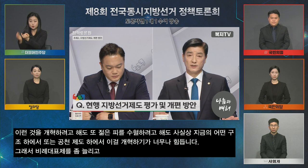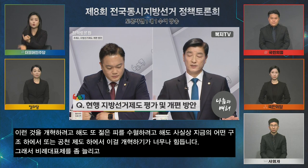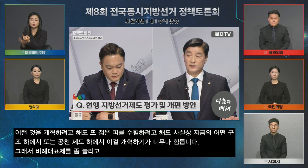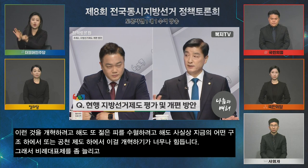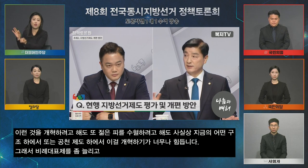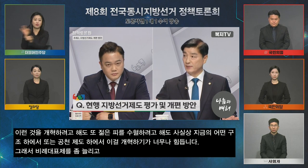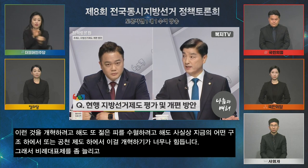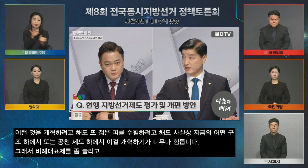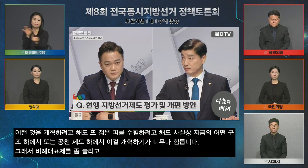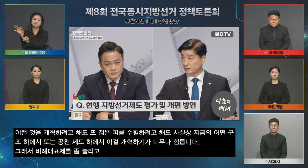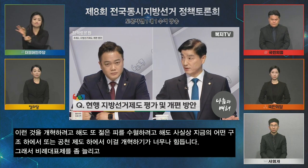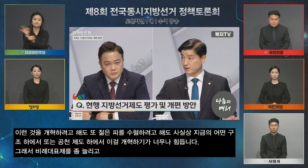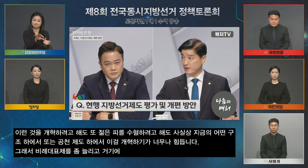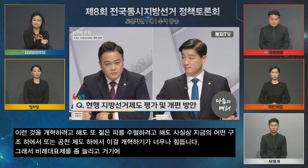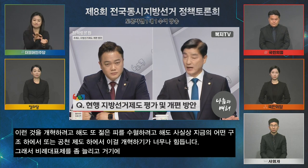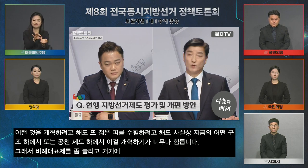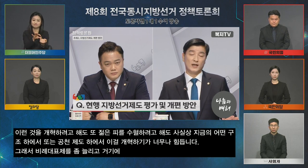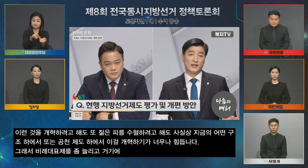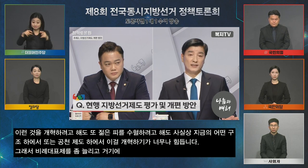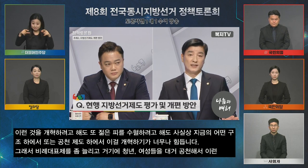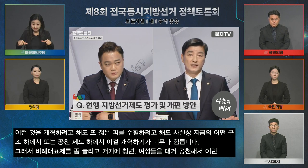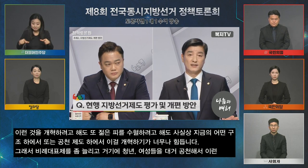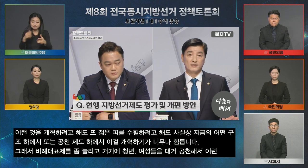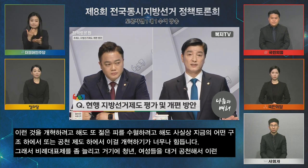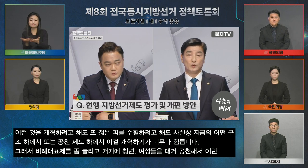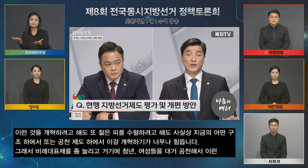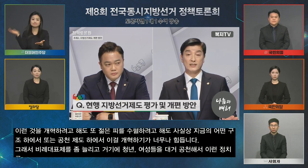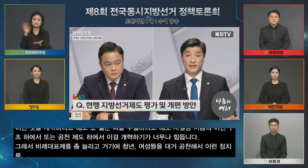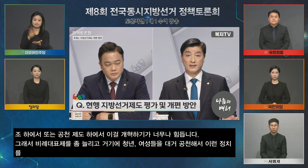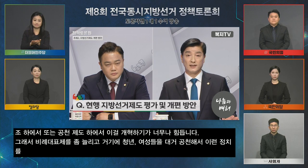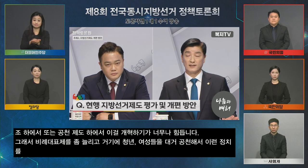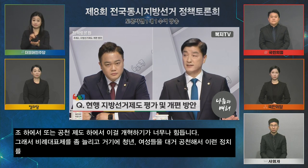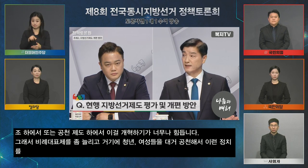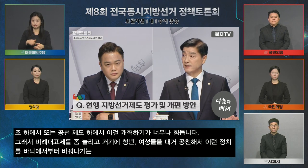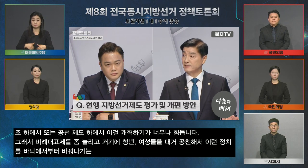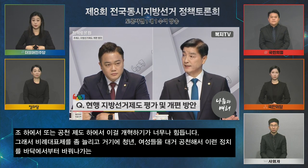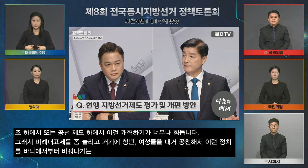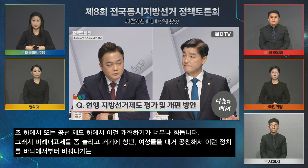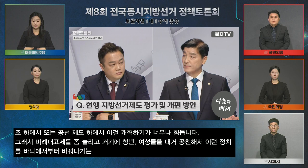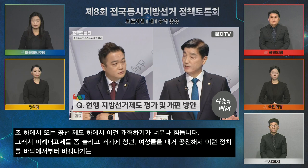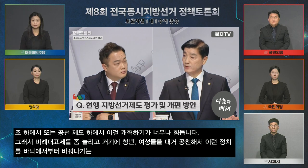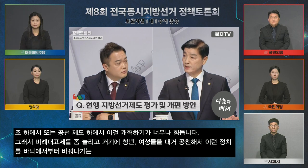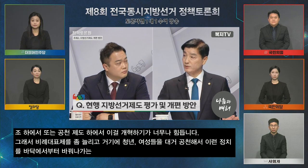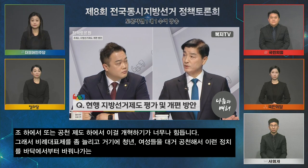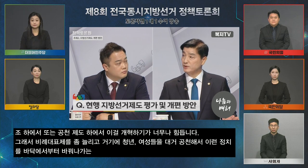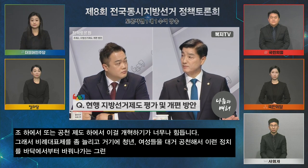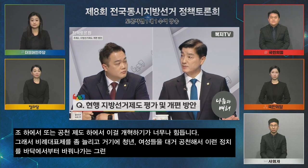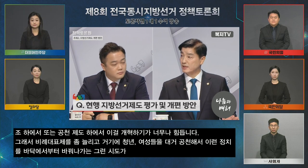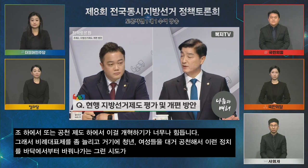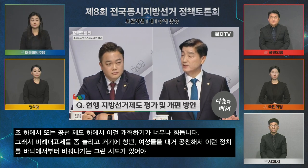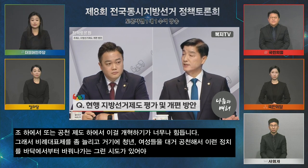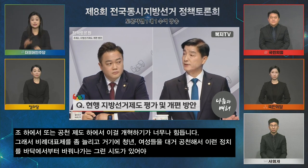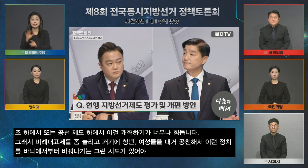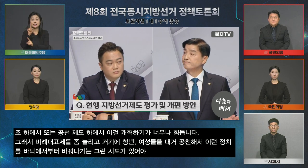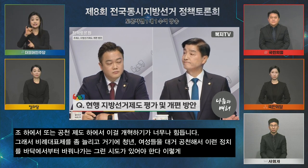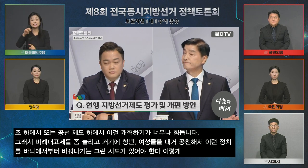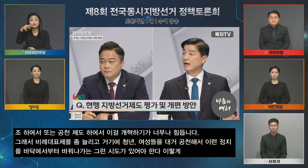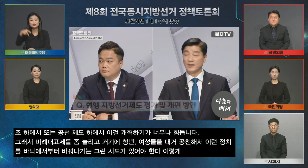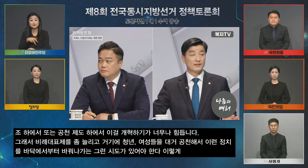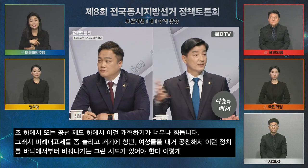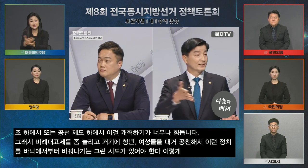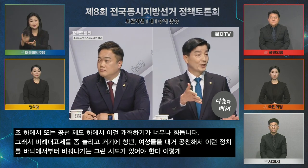이런 정치를 바닥에서부터 바꿔나가는 그런 시도가 있어야 한다. 이렇게 생각하는데 우리 이은주 의원님 입장은 어떠세요?